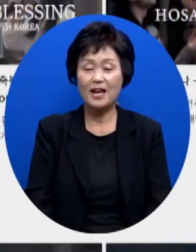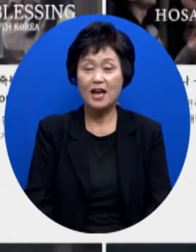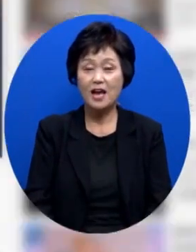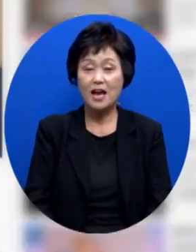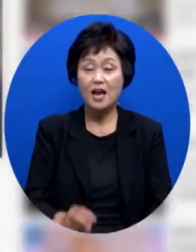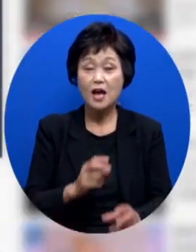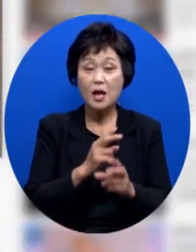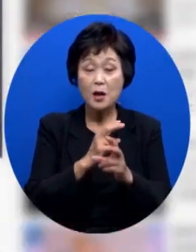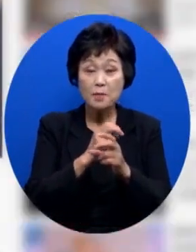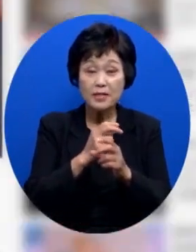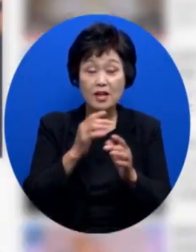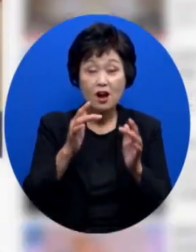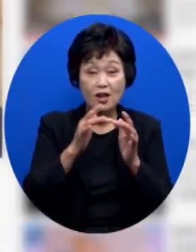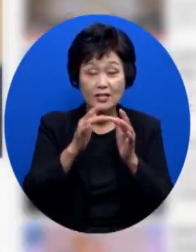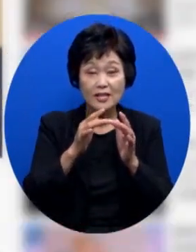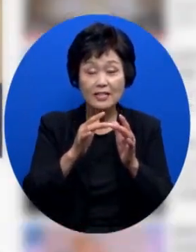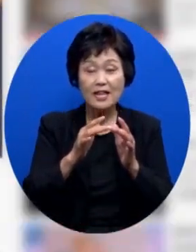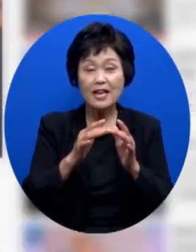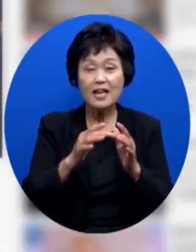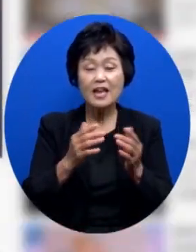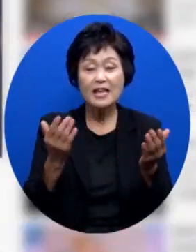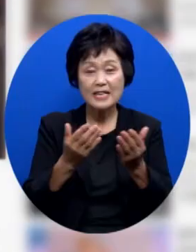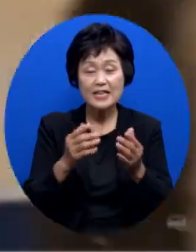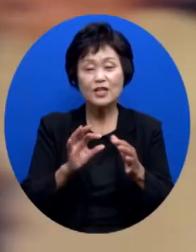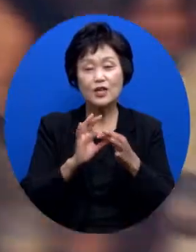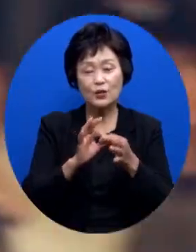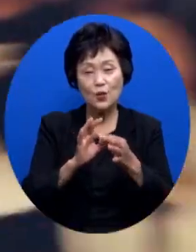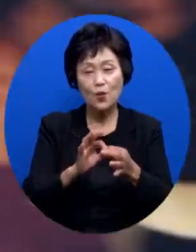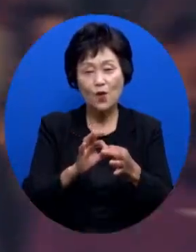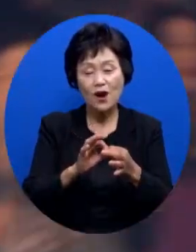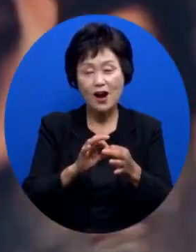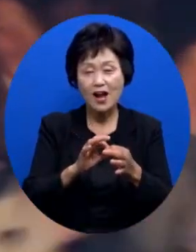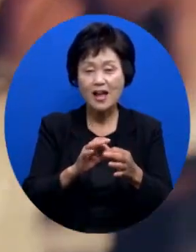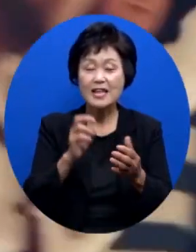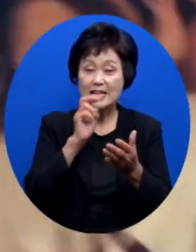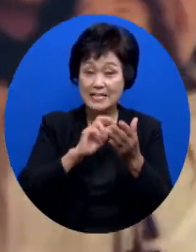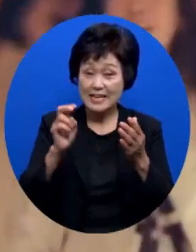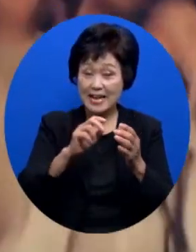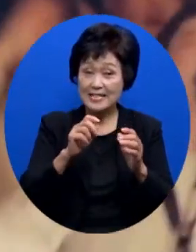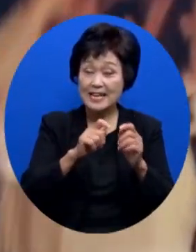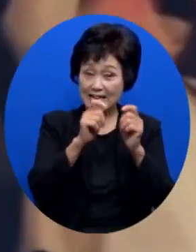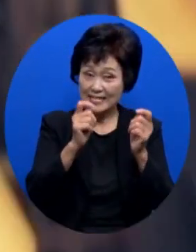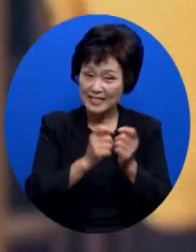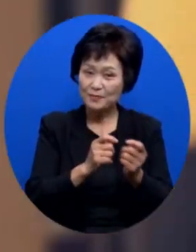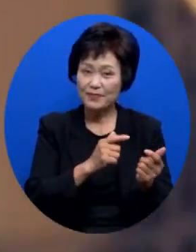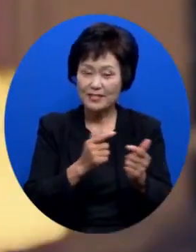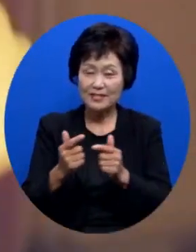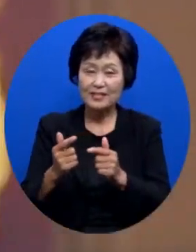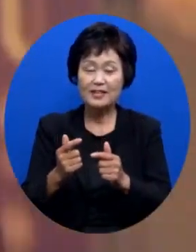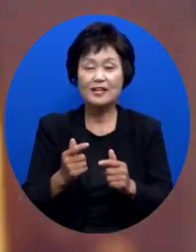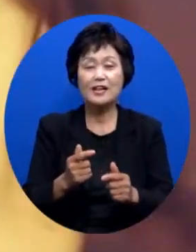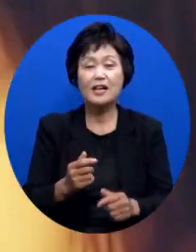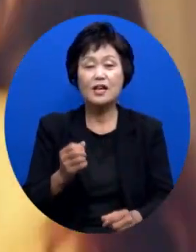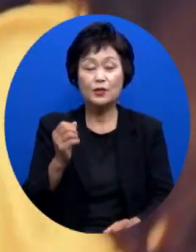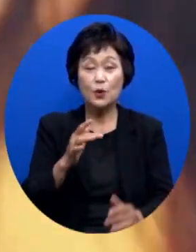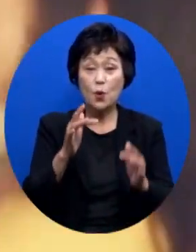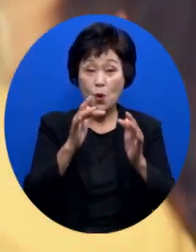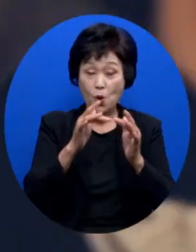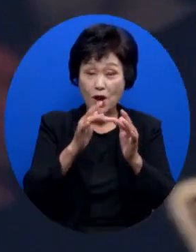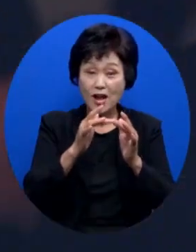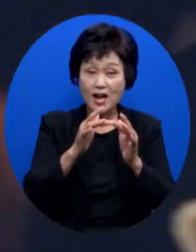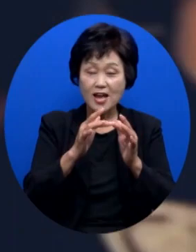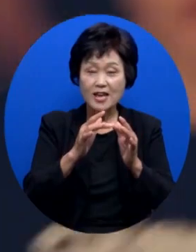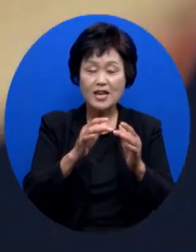지역사회, 세계 선교가 목표라고 말하는 예람워십. 코로나19 상황 속 변화하고 있는 찬양 사역과 온라인 무대를